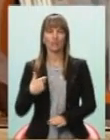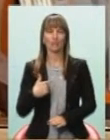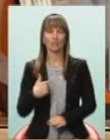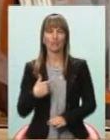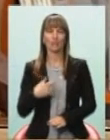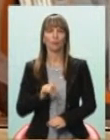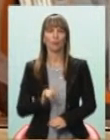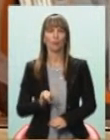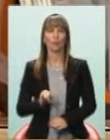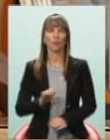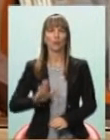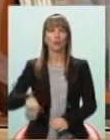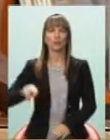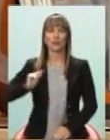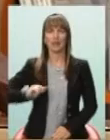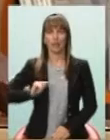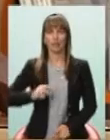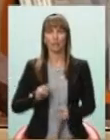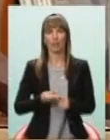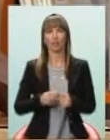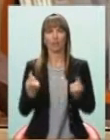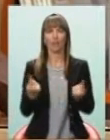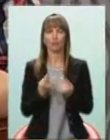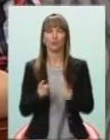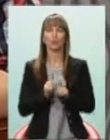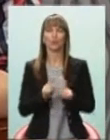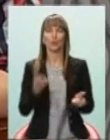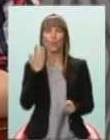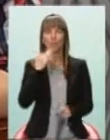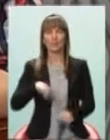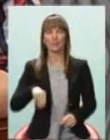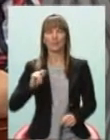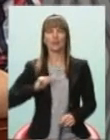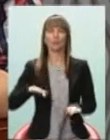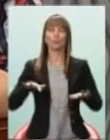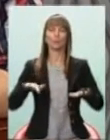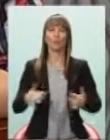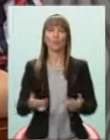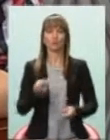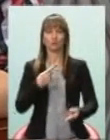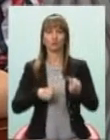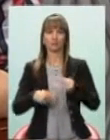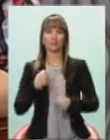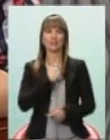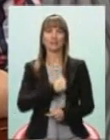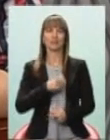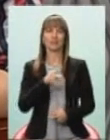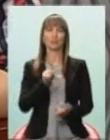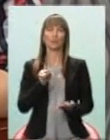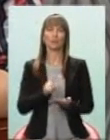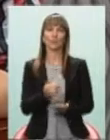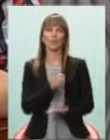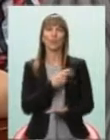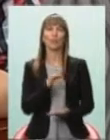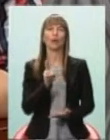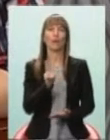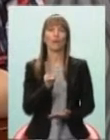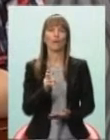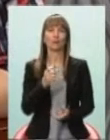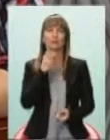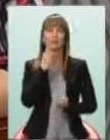непристойно. Після роботи, обычно так. Особливо, коли вони після роботи втомлені, повертаються агресивні, їм обов'язково хочеться на когось